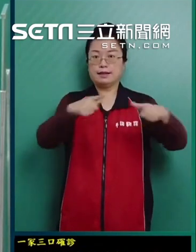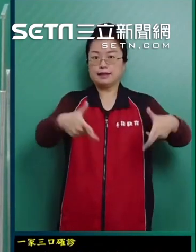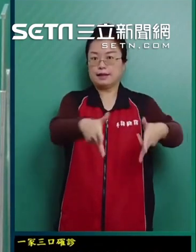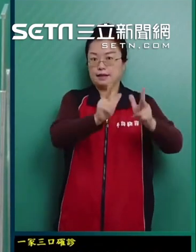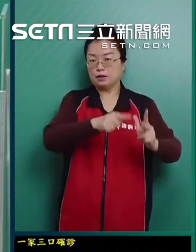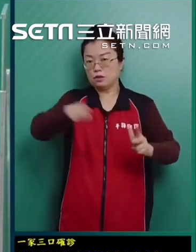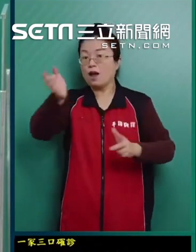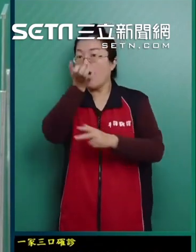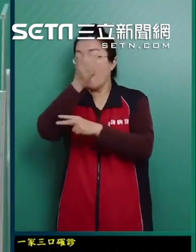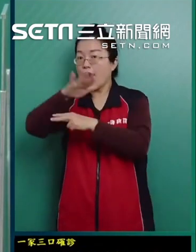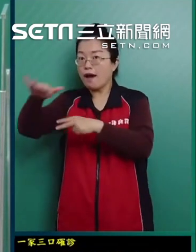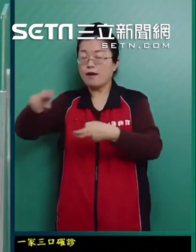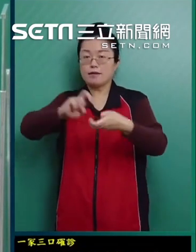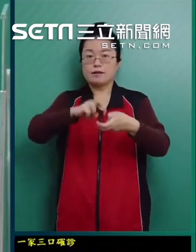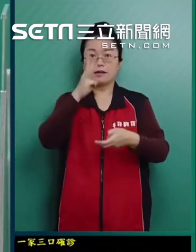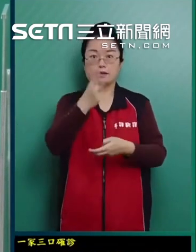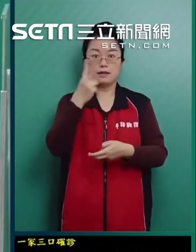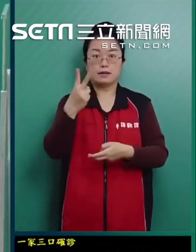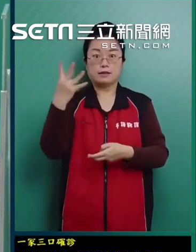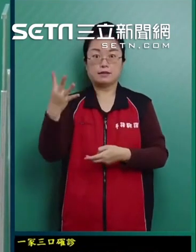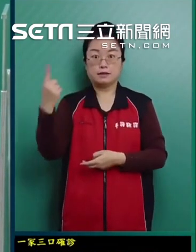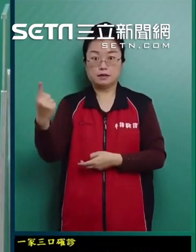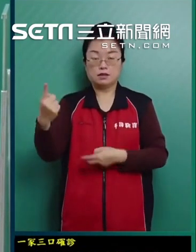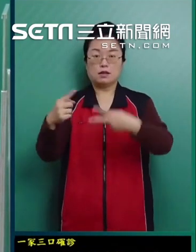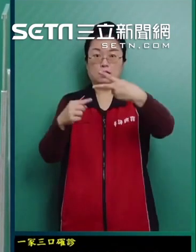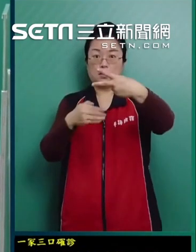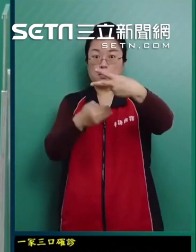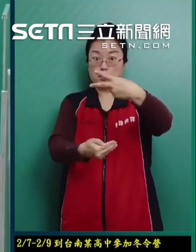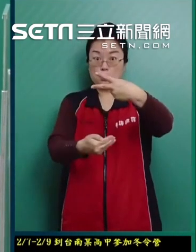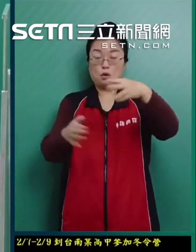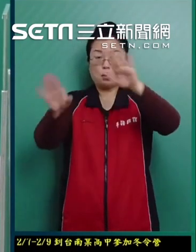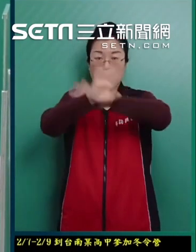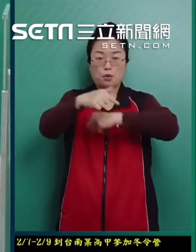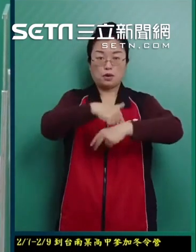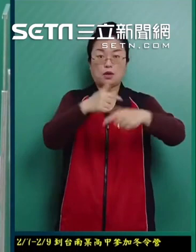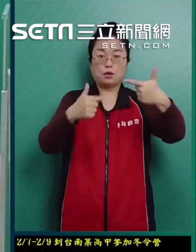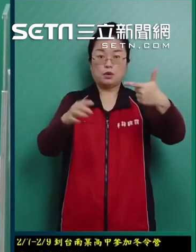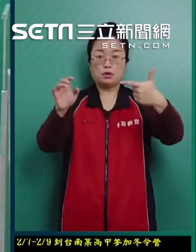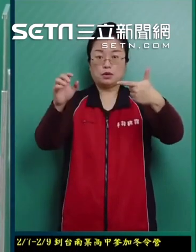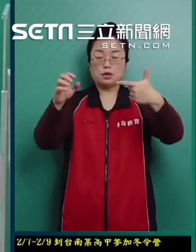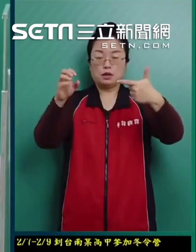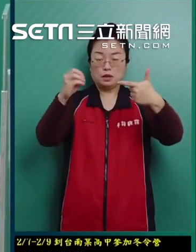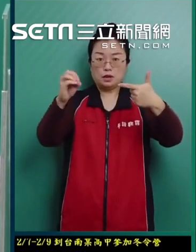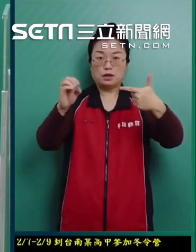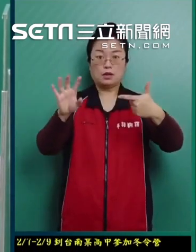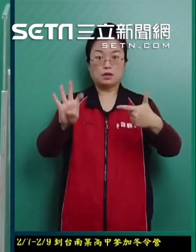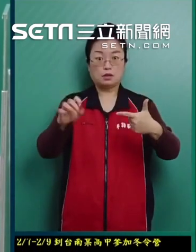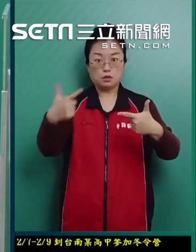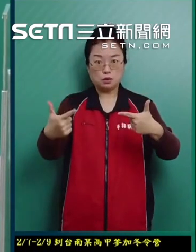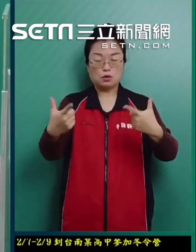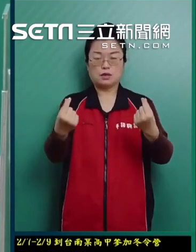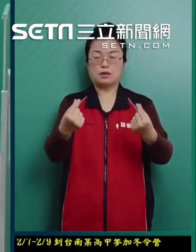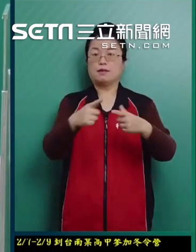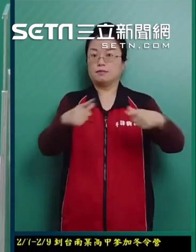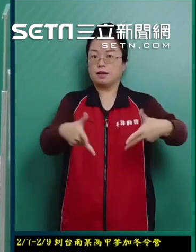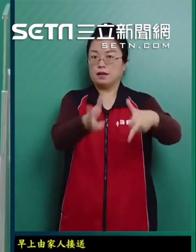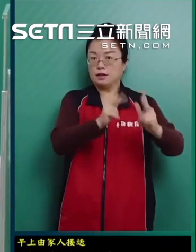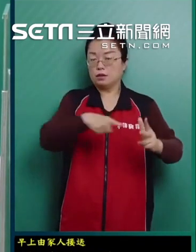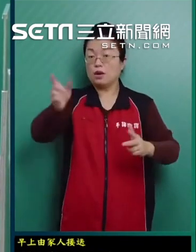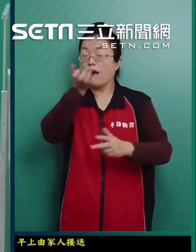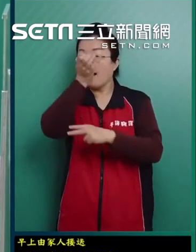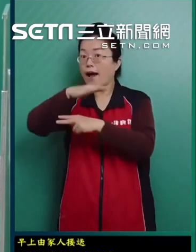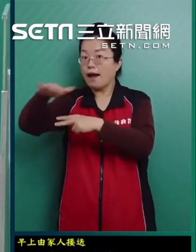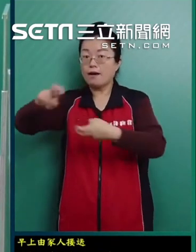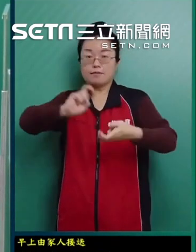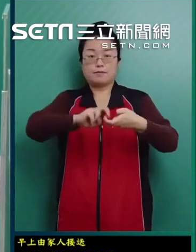3241。2月9号的晚上6点到6点46分 也是搭大桥到冈山的区间